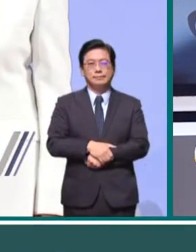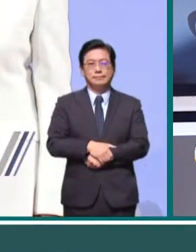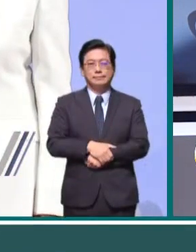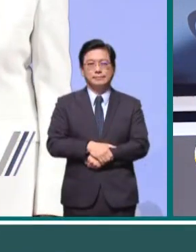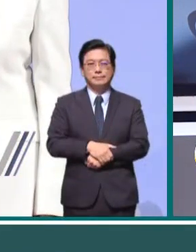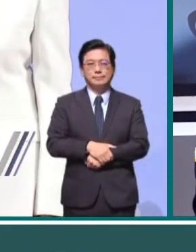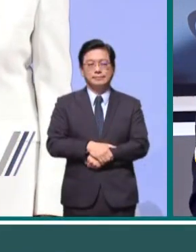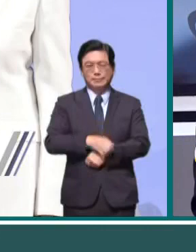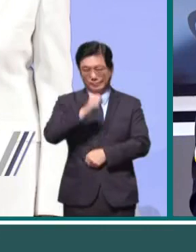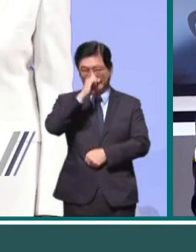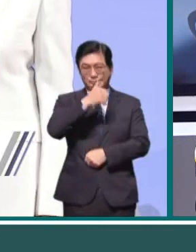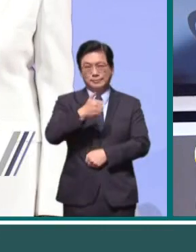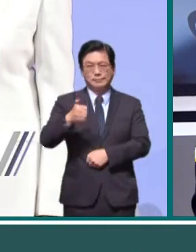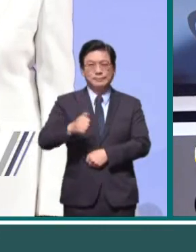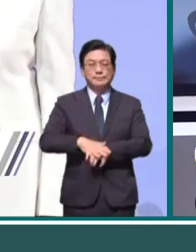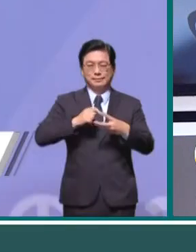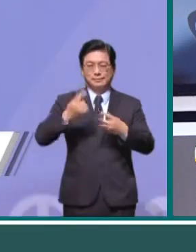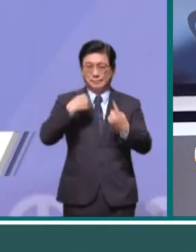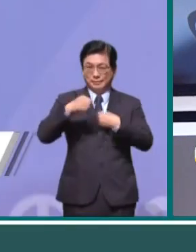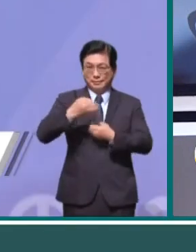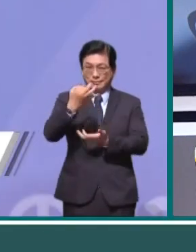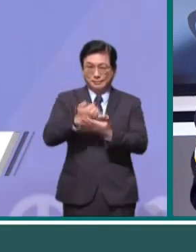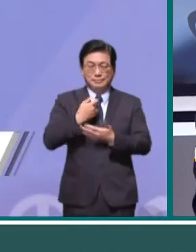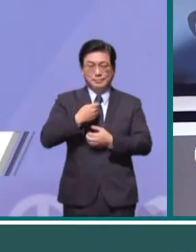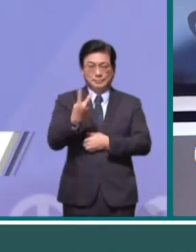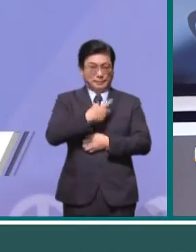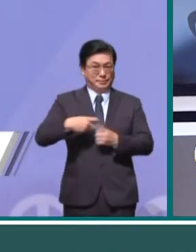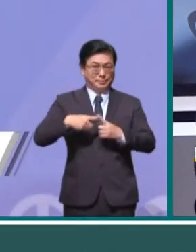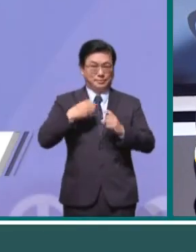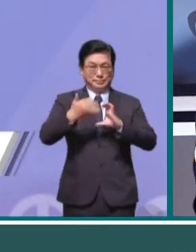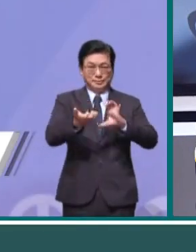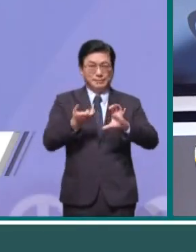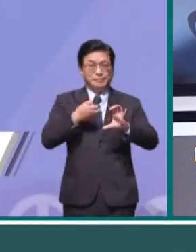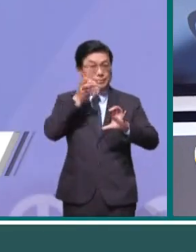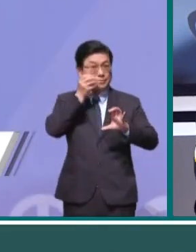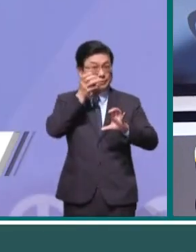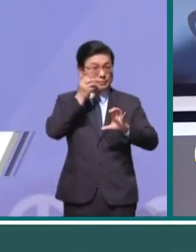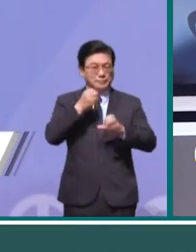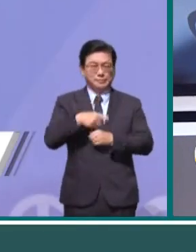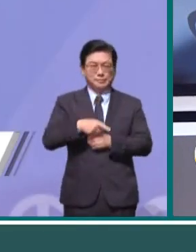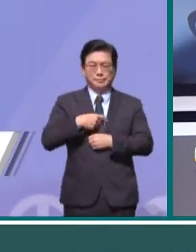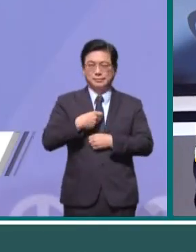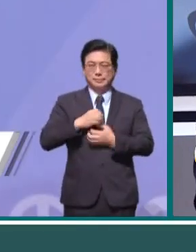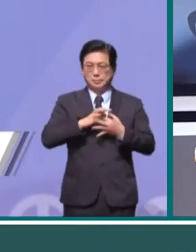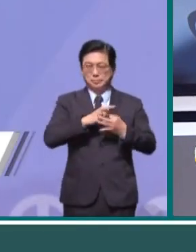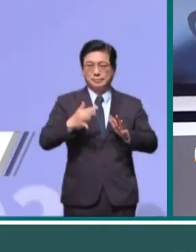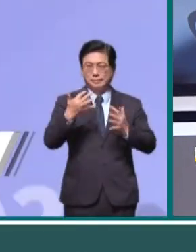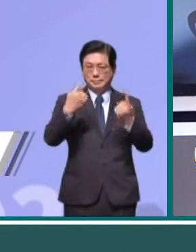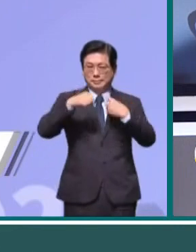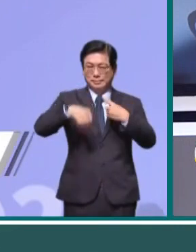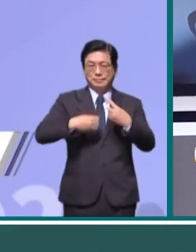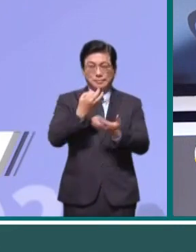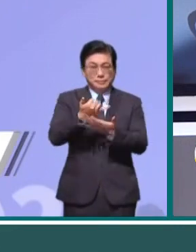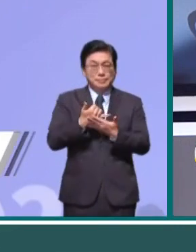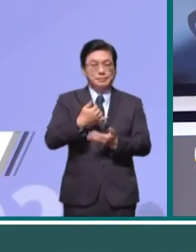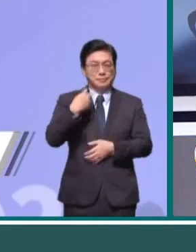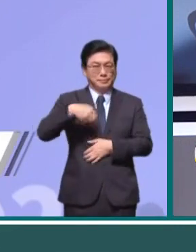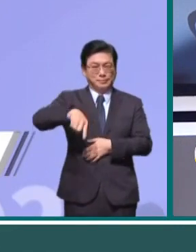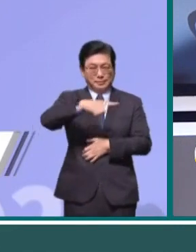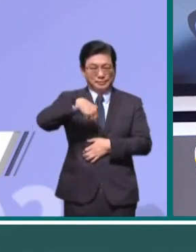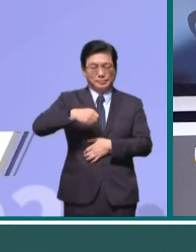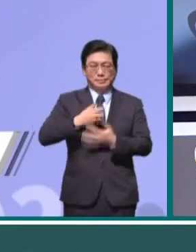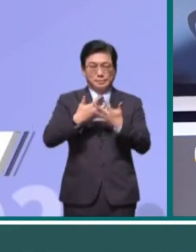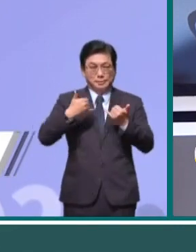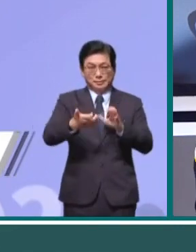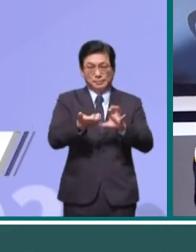其实是蛮大的损失。我觉得今天应该很多台北市民守在电视机前面，想听一下，哎，三位主要的候选人他